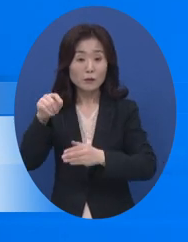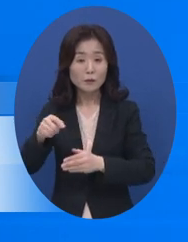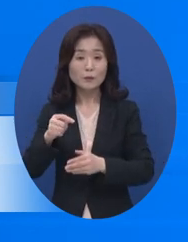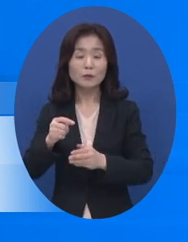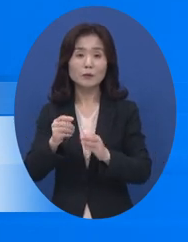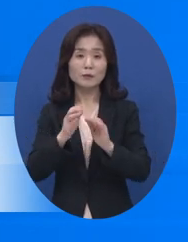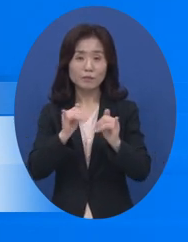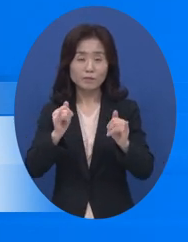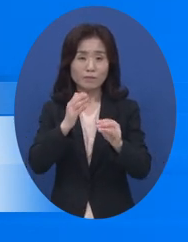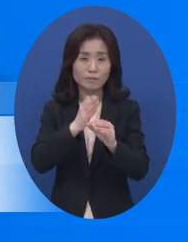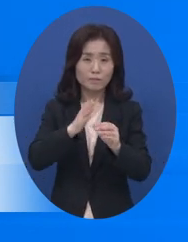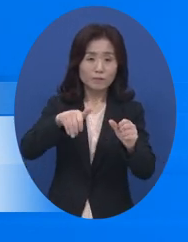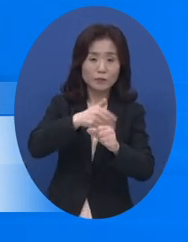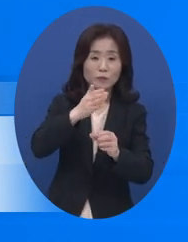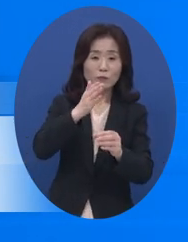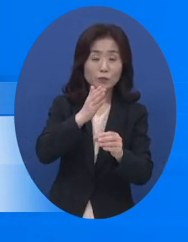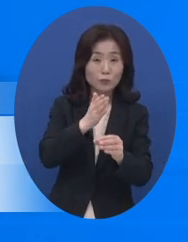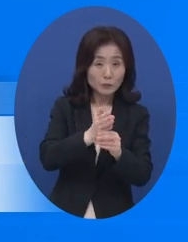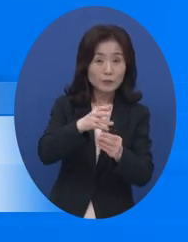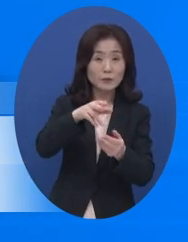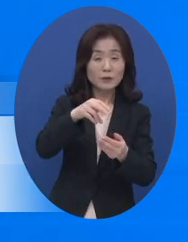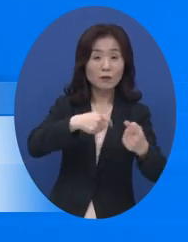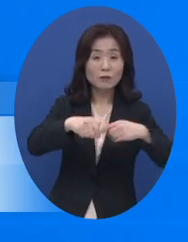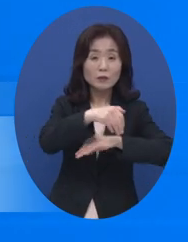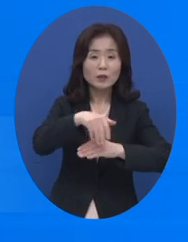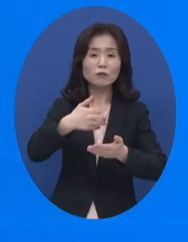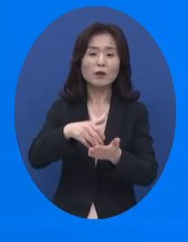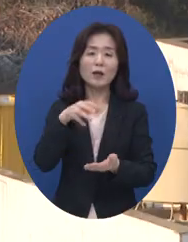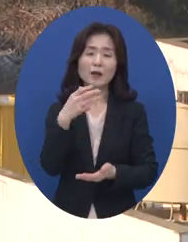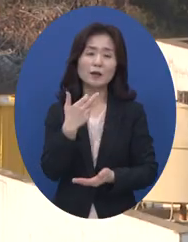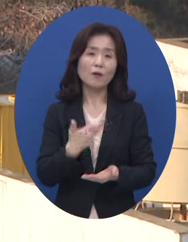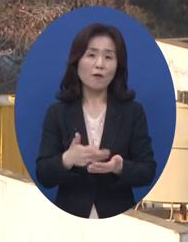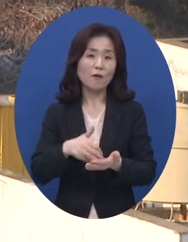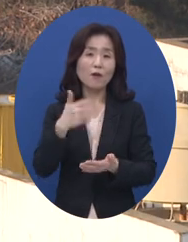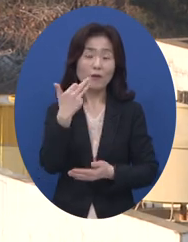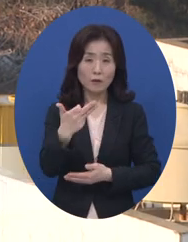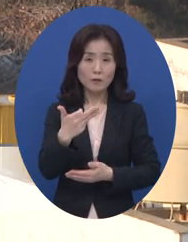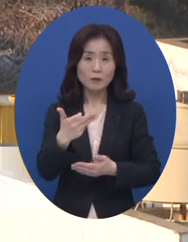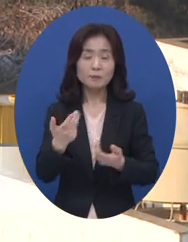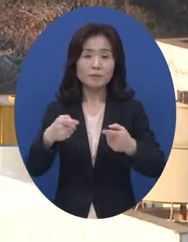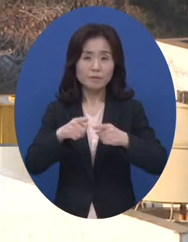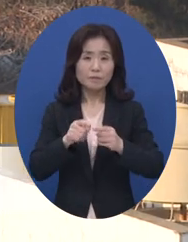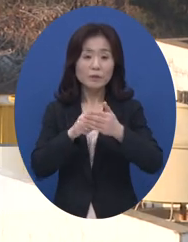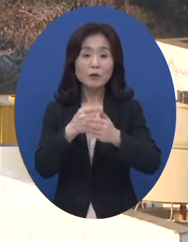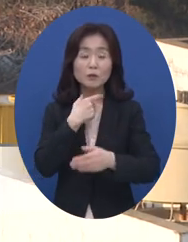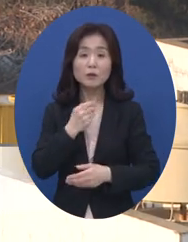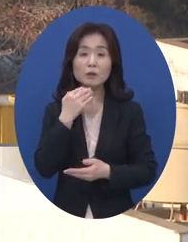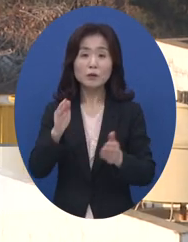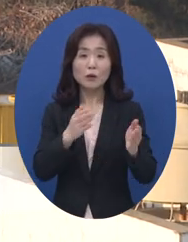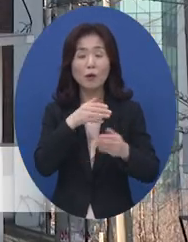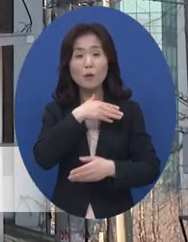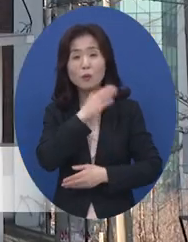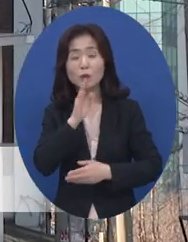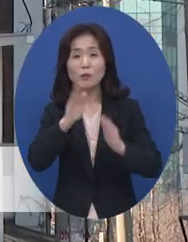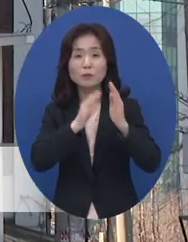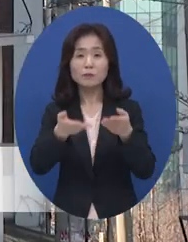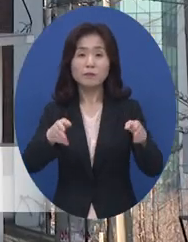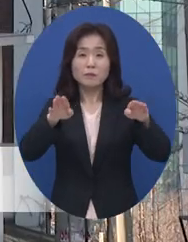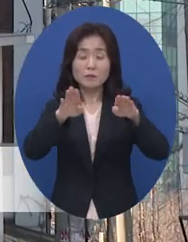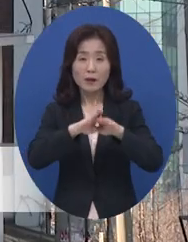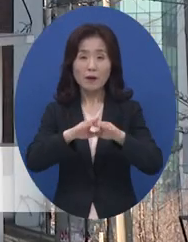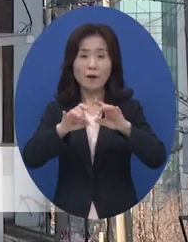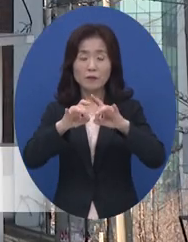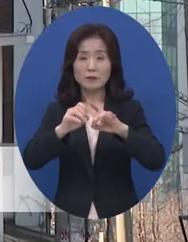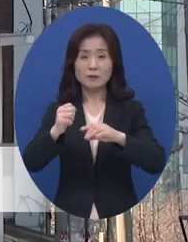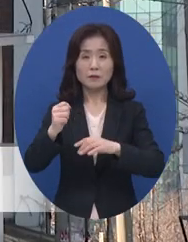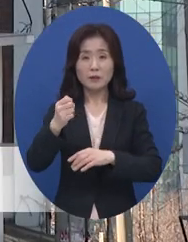정체 18개 과제를 함께 추진하고자 합니다 먼저 경기도는 노후 공공 건축물에 에너지 성능을